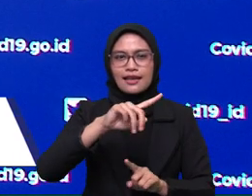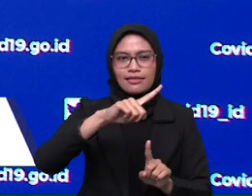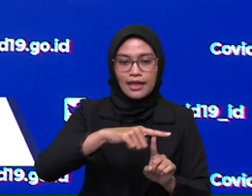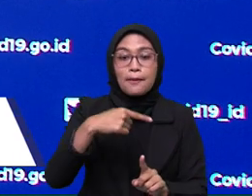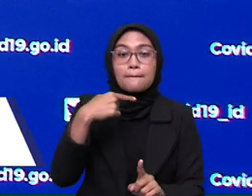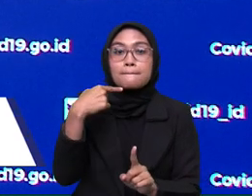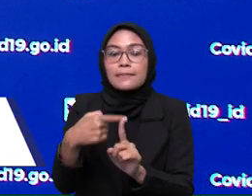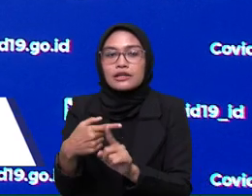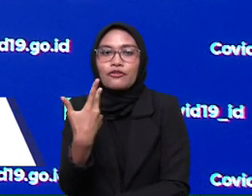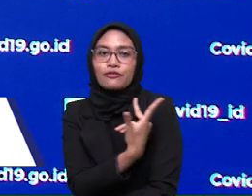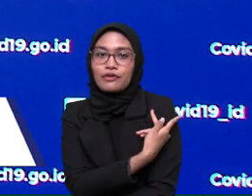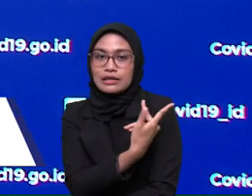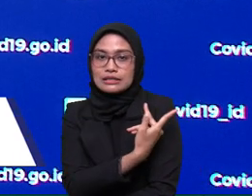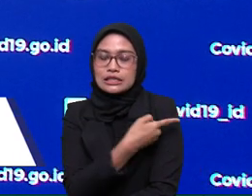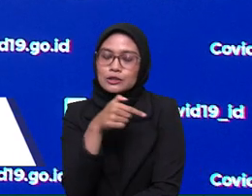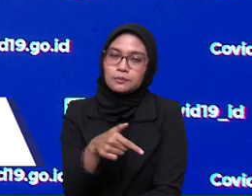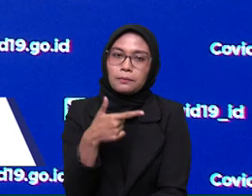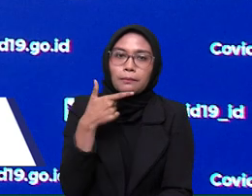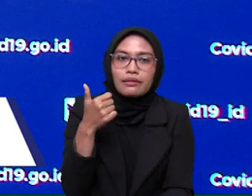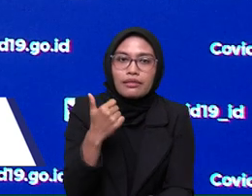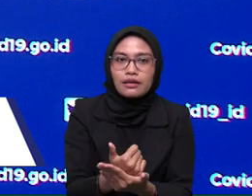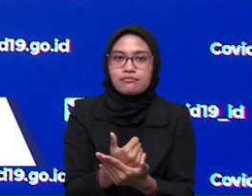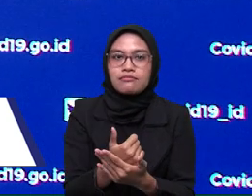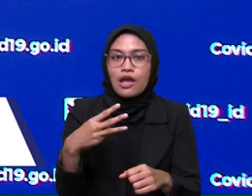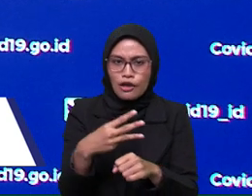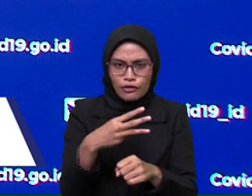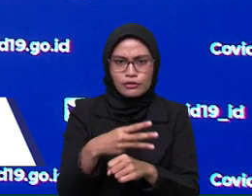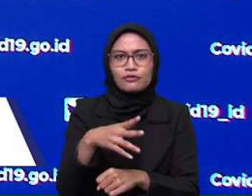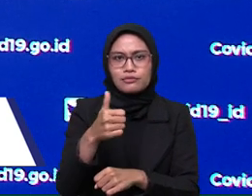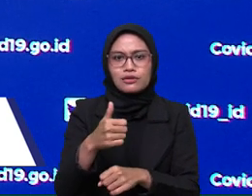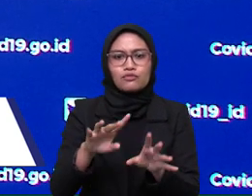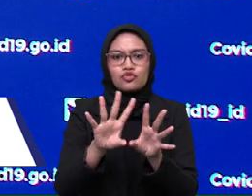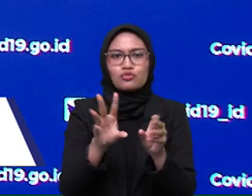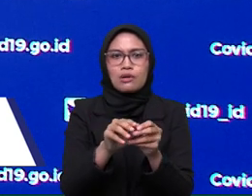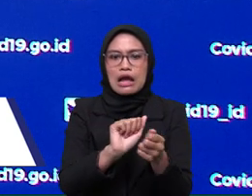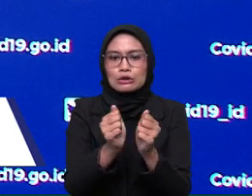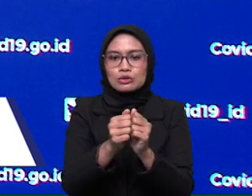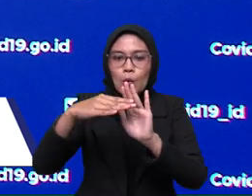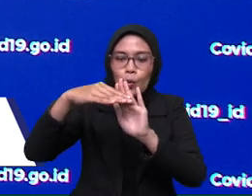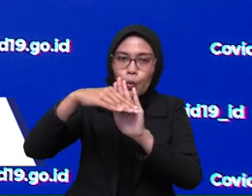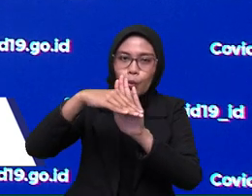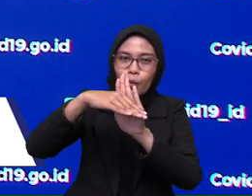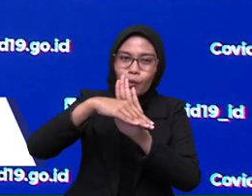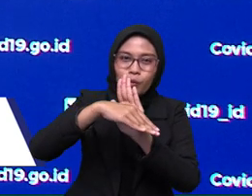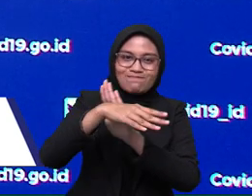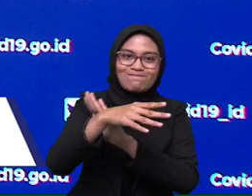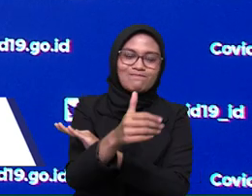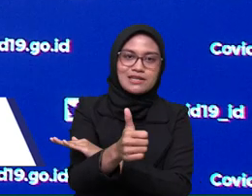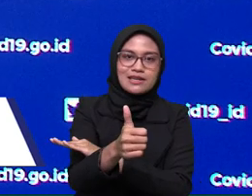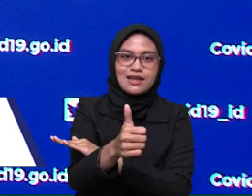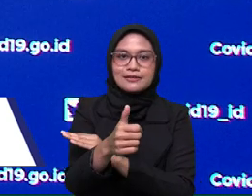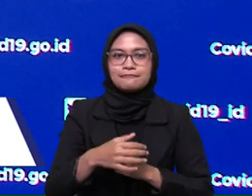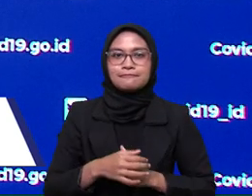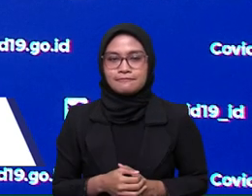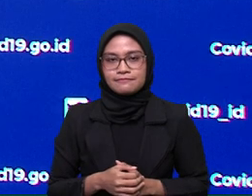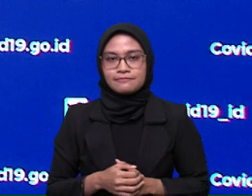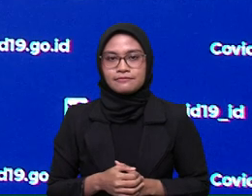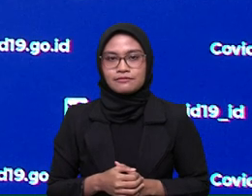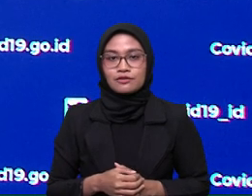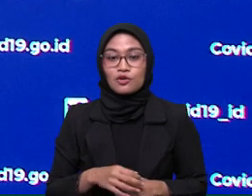masif secara efektif dapat melandaikan kasus tidak hanya itu bahkan kenaikan kasus coffee